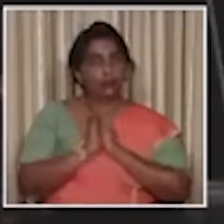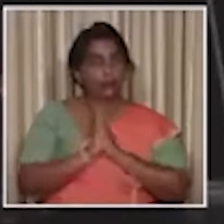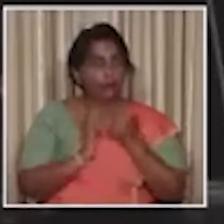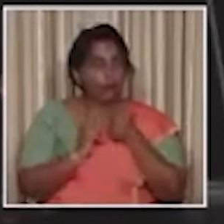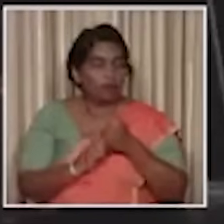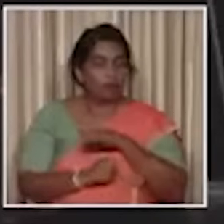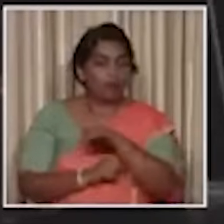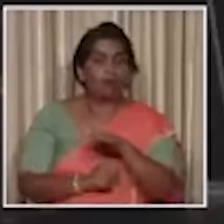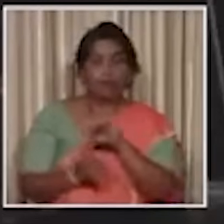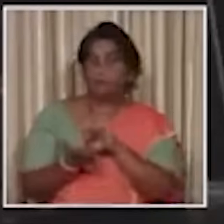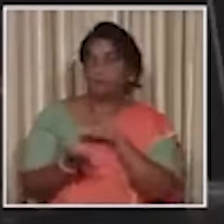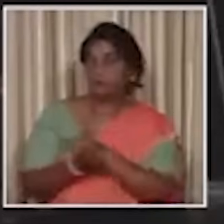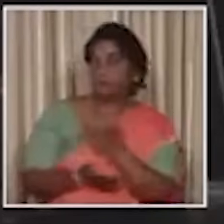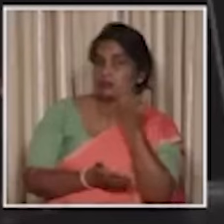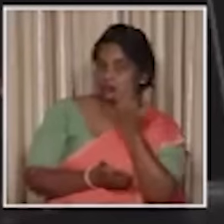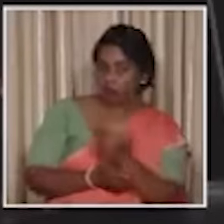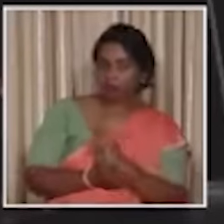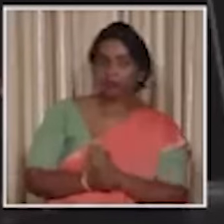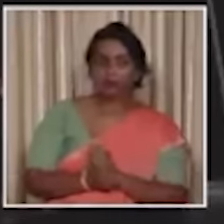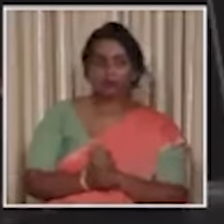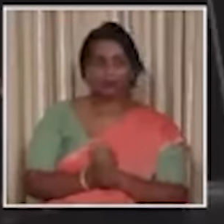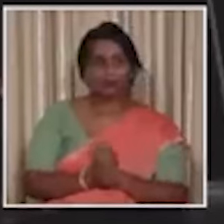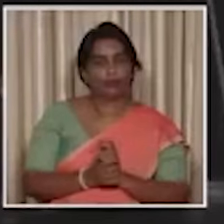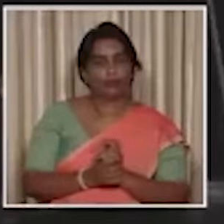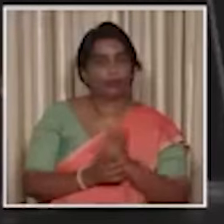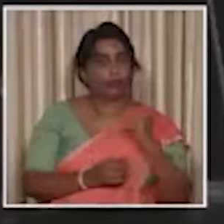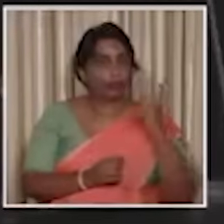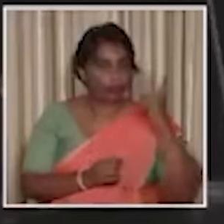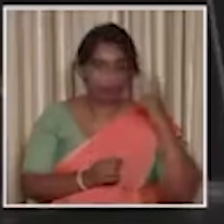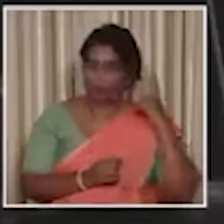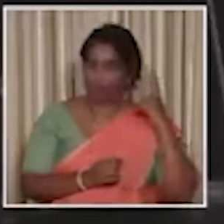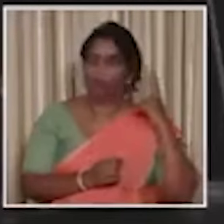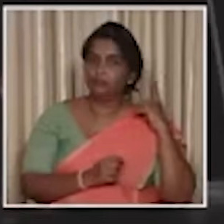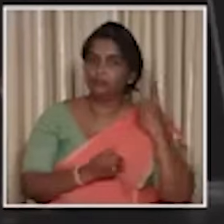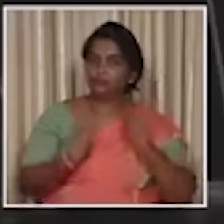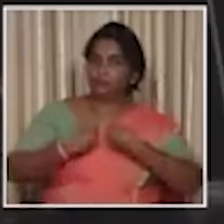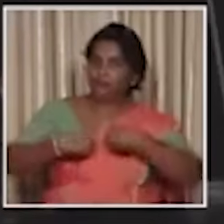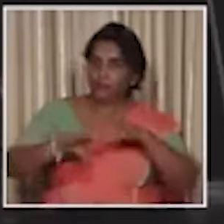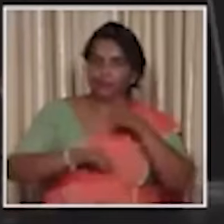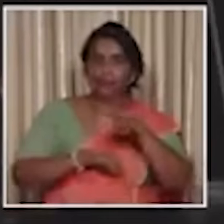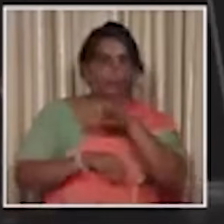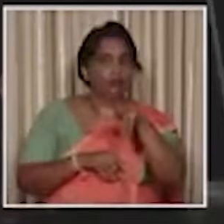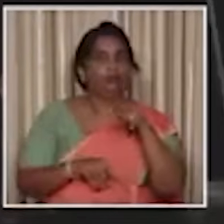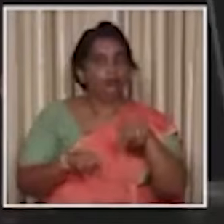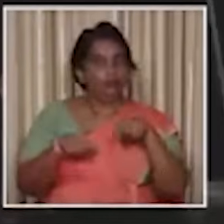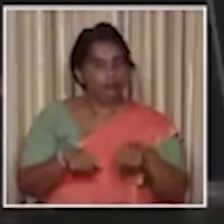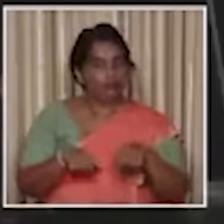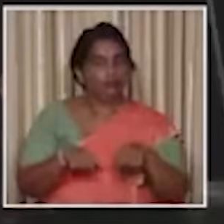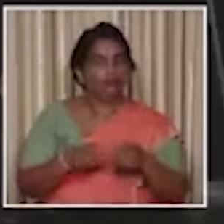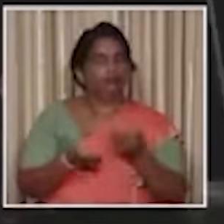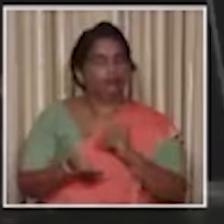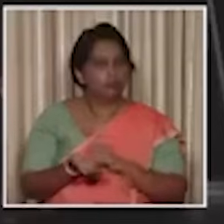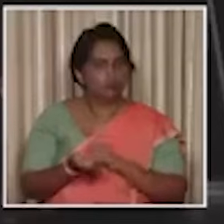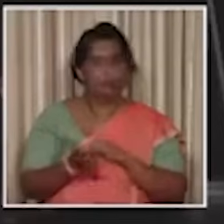ஆழ வேரூன்றி போயிருக்கும் தமிழர் தாயகத்தில் இராணுவத்தால் விடுவிக்கப்பட்ட துயிலும் இல்லங்கள் மீதான ஆக்கிரமிப்பும் வழிபாட்டுரிமை மீதான